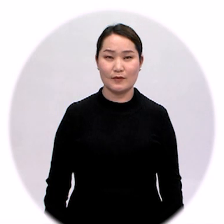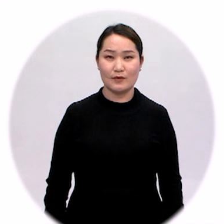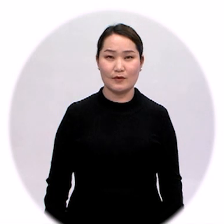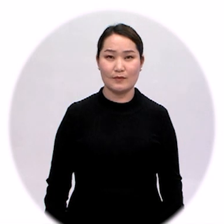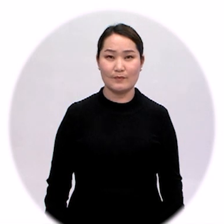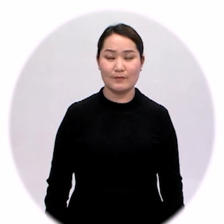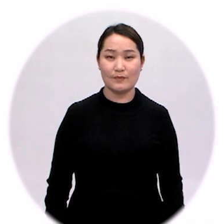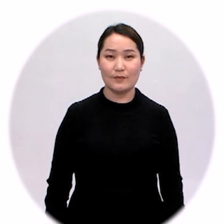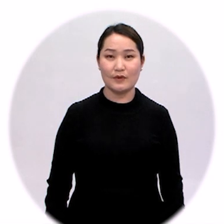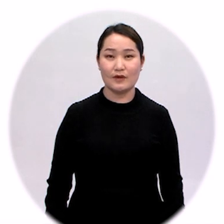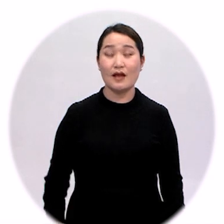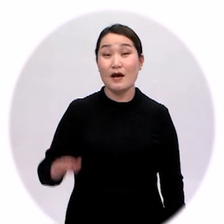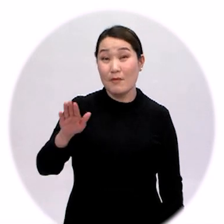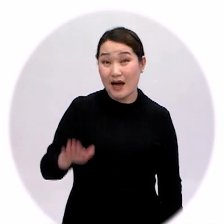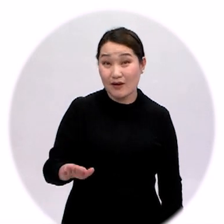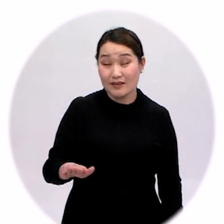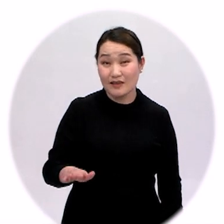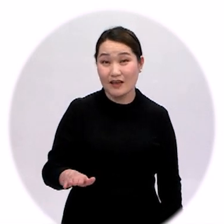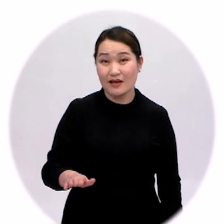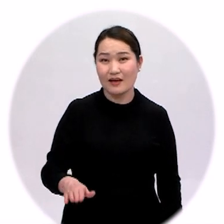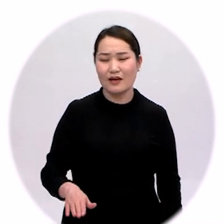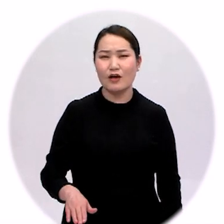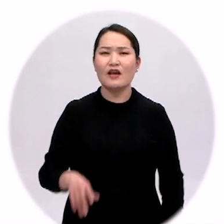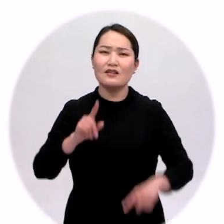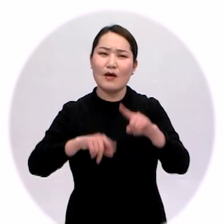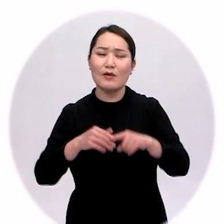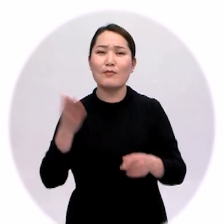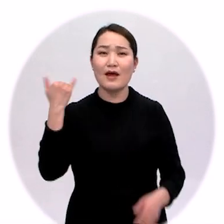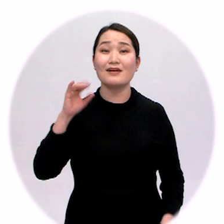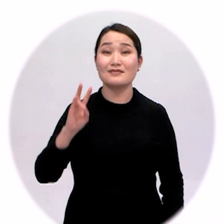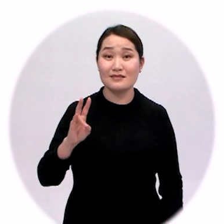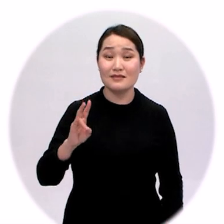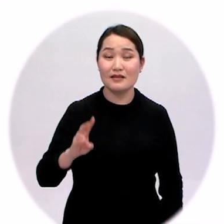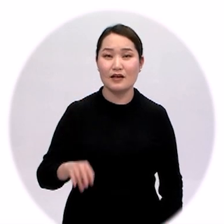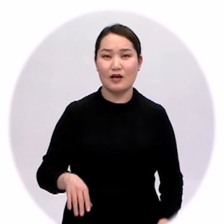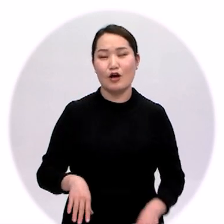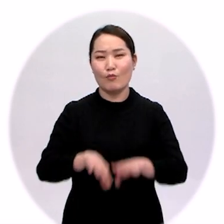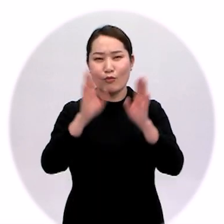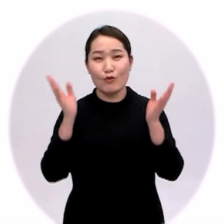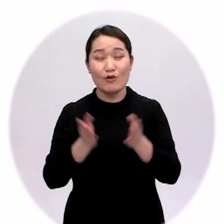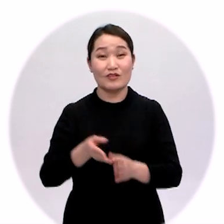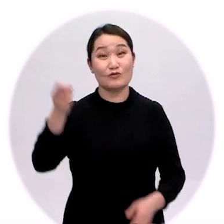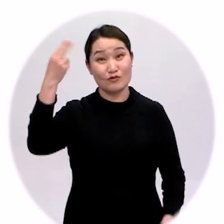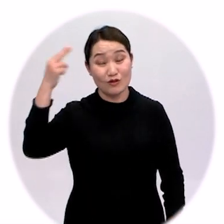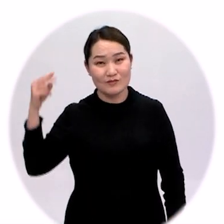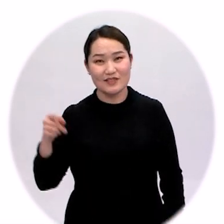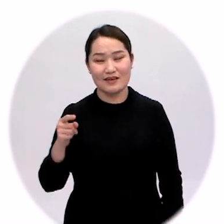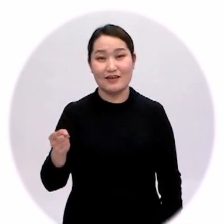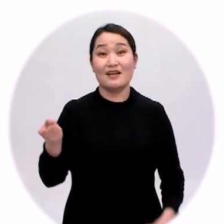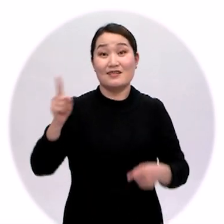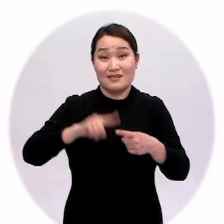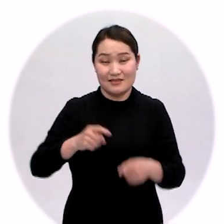болж өнгөрсөн үйл явдал, бага байхдаа ямар байсан, гих мэд болоод өнгөрсөн бүх зүйлийг эргэн